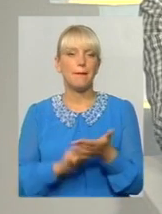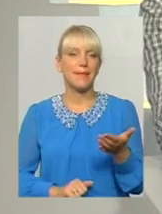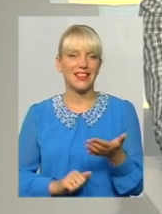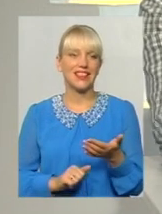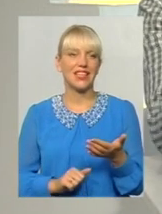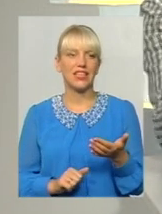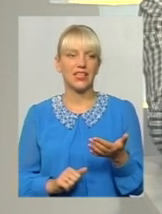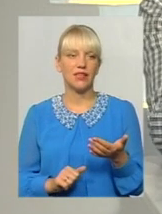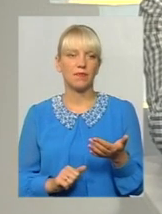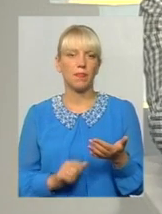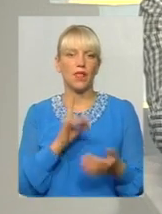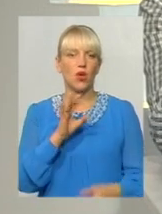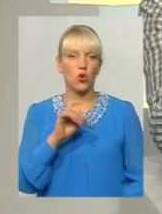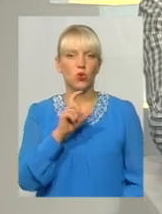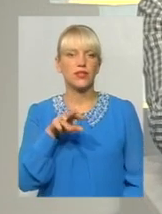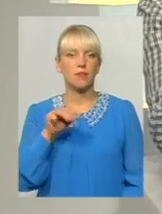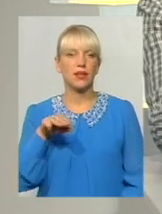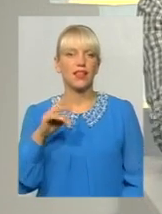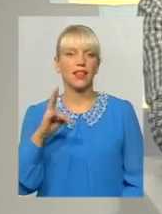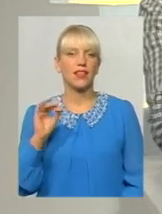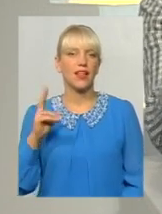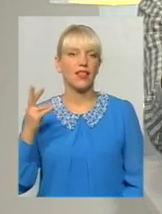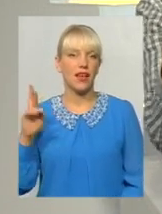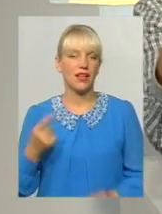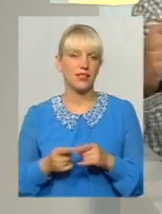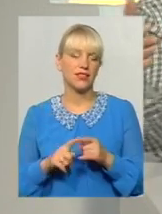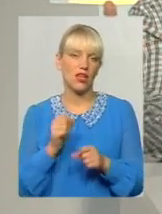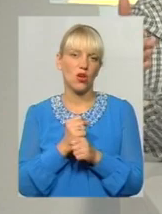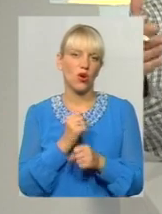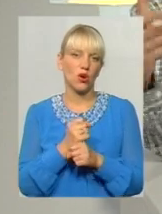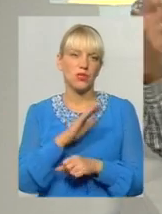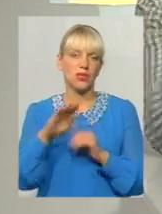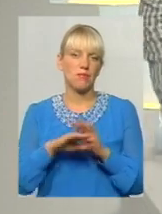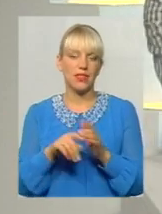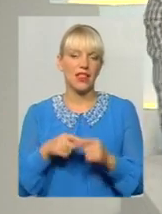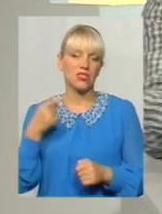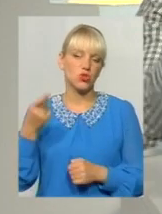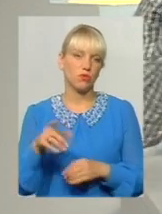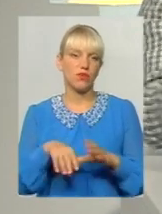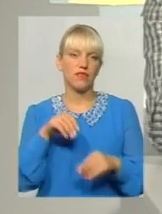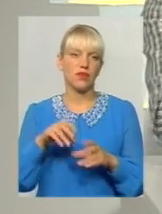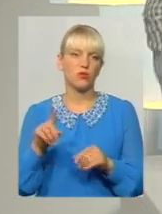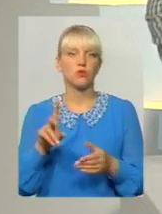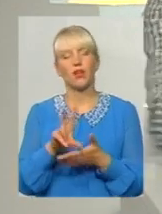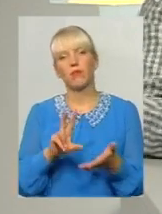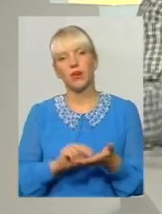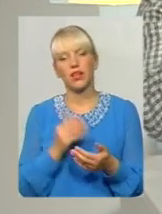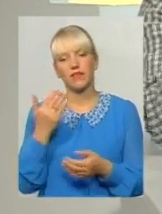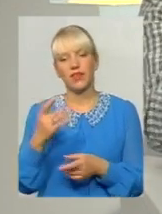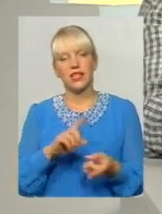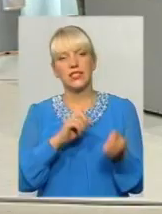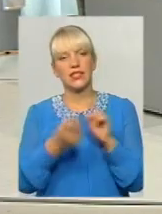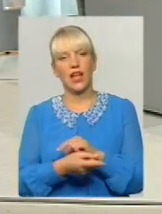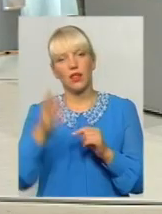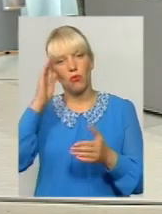ввіз, так, оце розмитнення, щоб здешевіти. І все робиться під наступні вибори, щоб, наприклад, ви стали політичною силою,